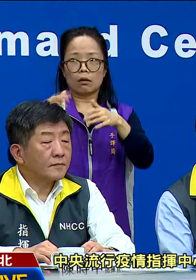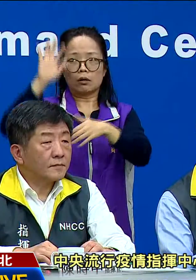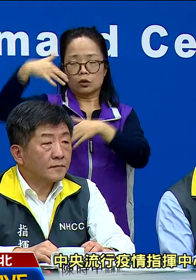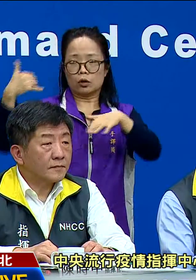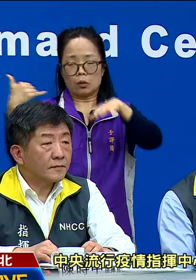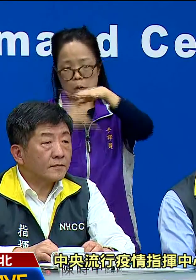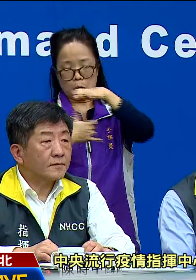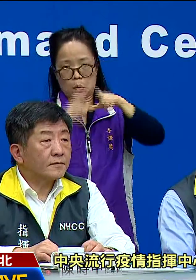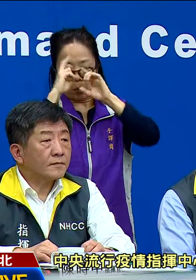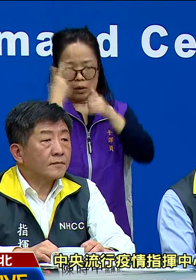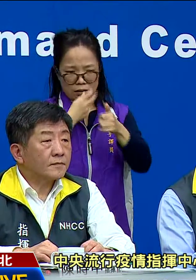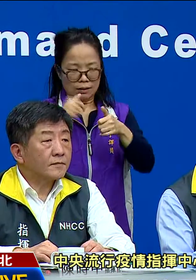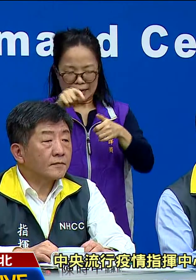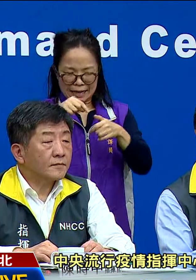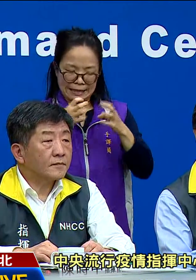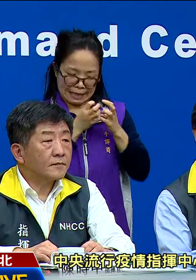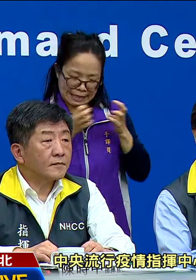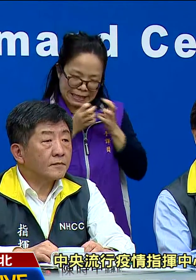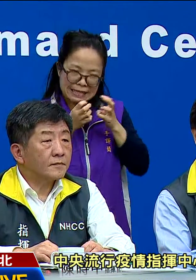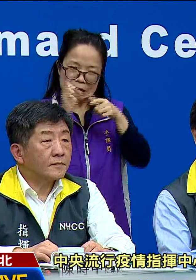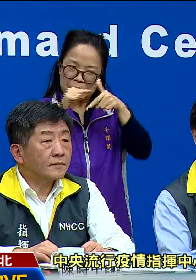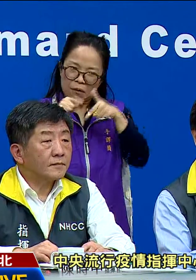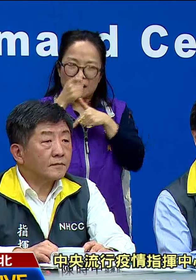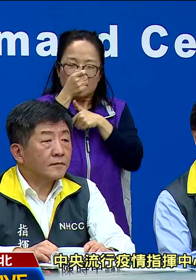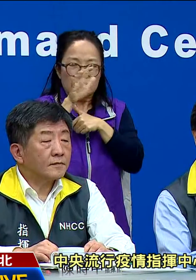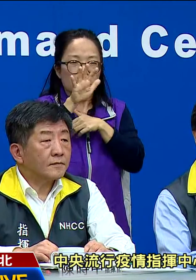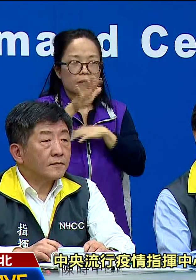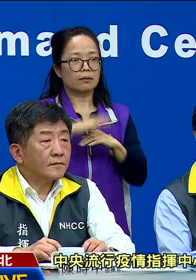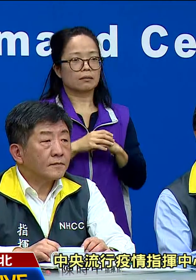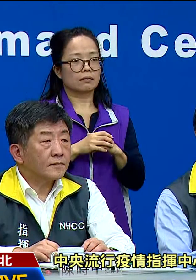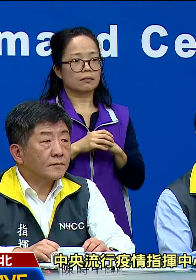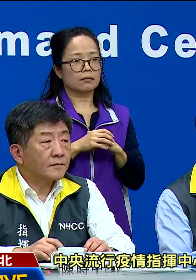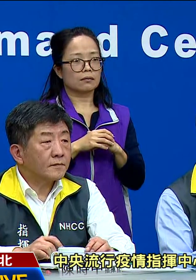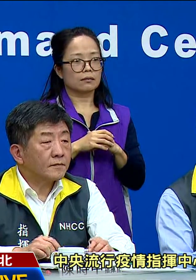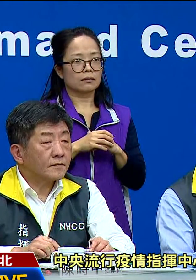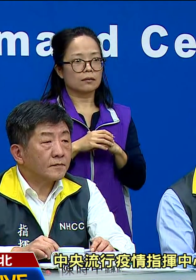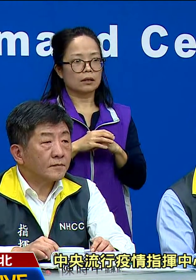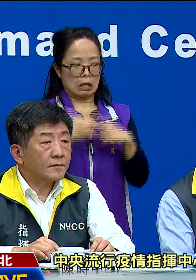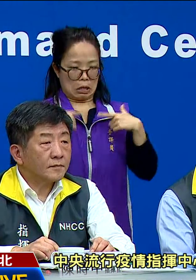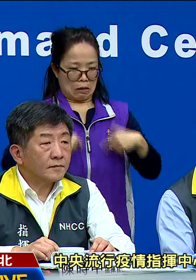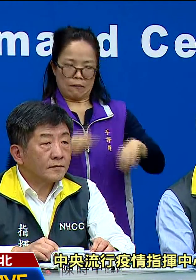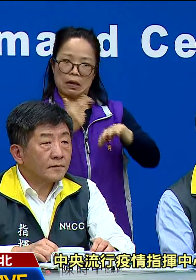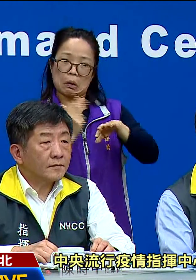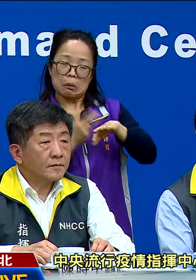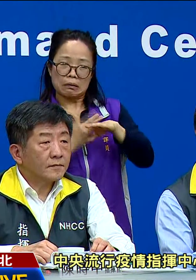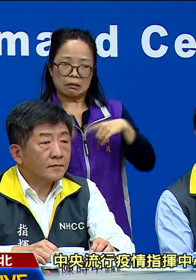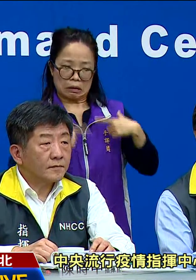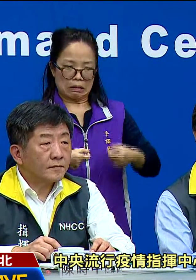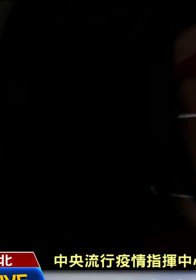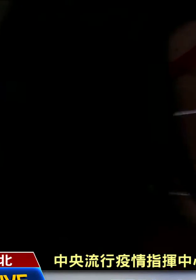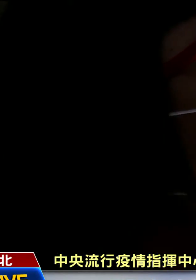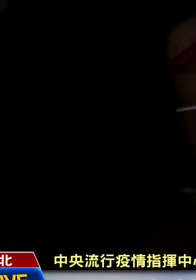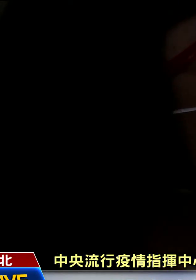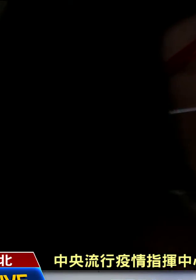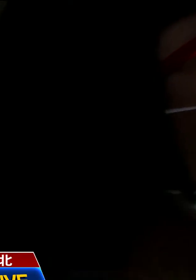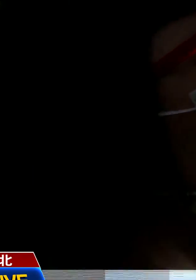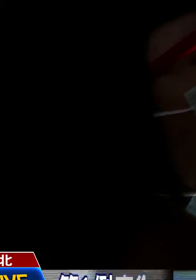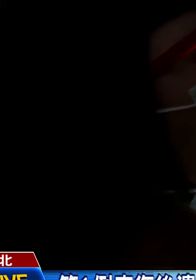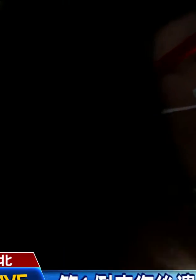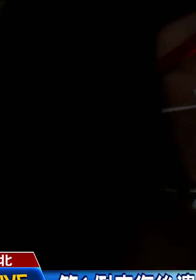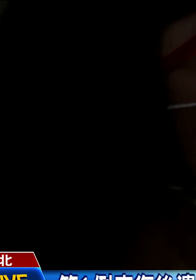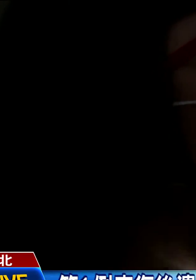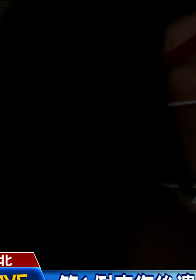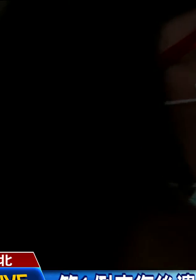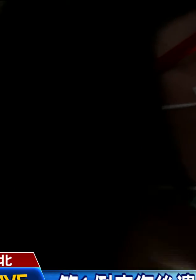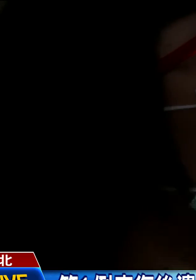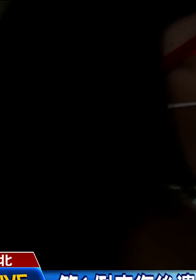扫描是看起来还有一点纤维化的变化，那肺功能也还没有完全的恢复。 SARS 期间，许